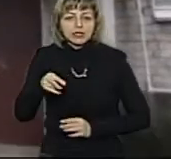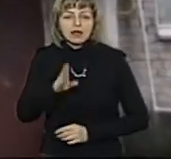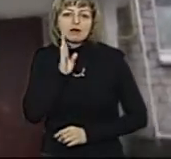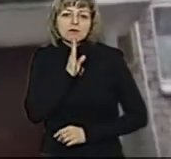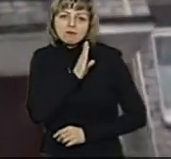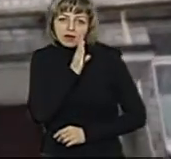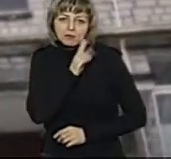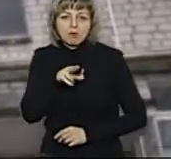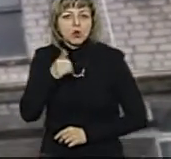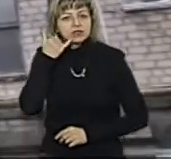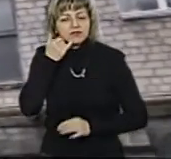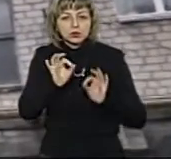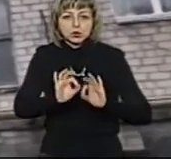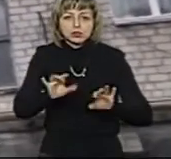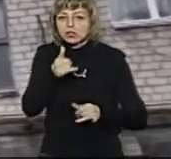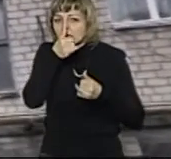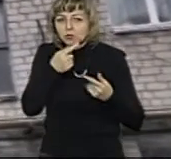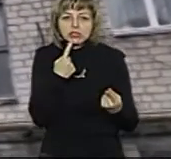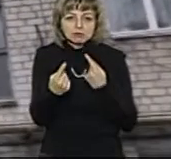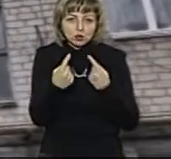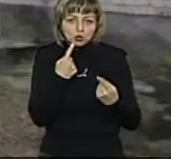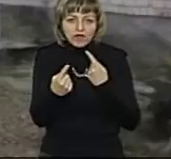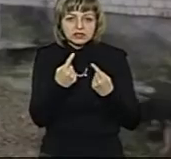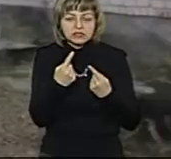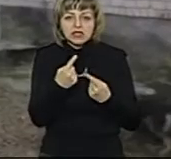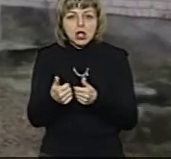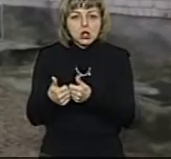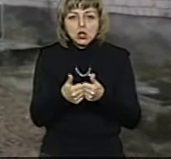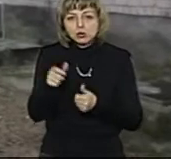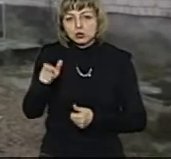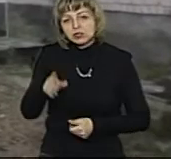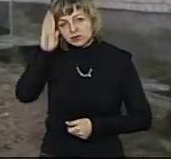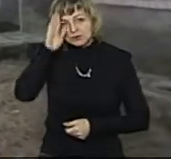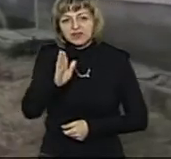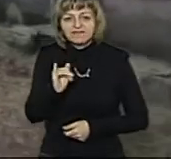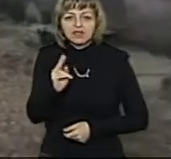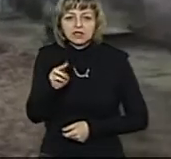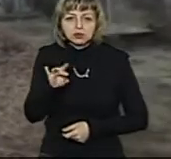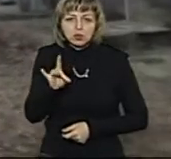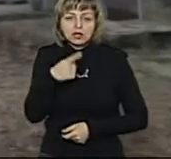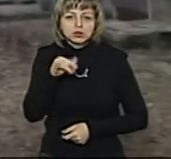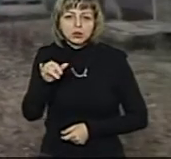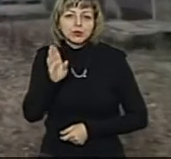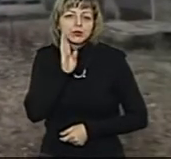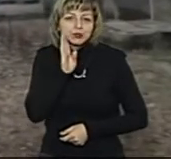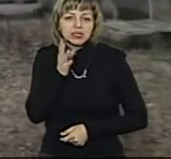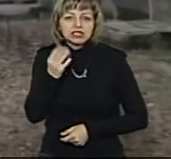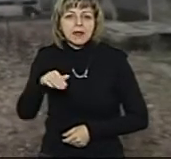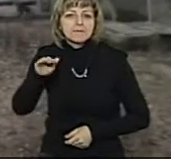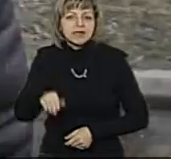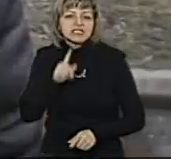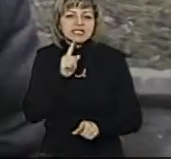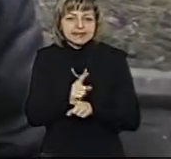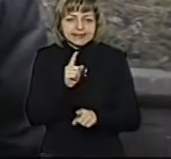мама Ірина телефоном сказала, що не може спілкуватися. Сусід Віктор Сікорський каже, що у Юлії є ще менша